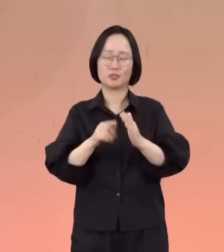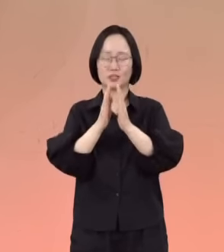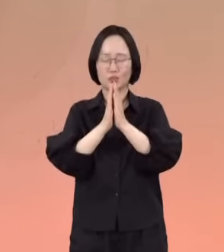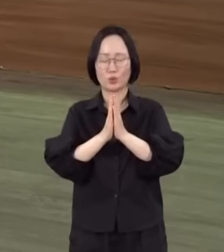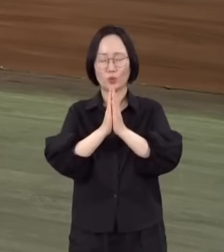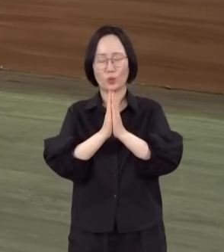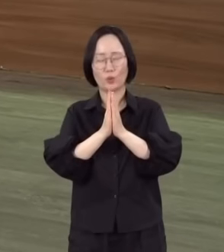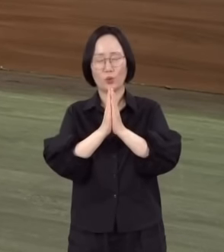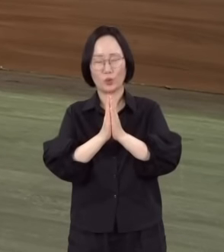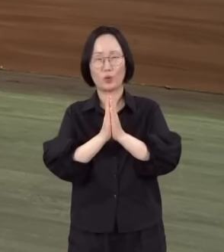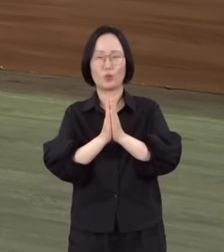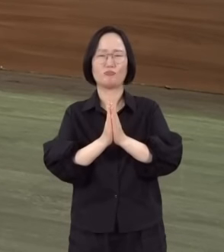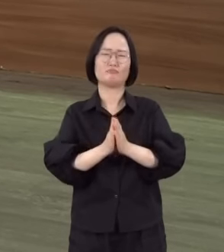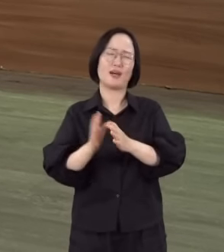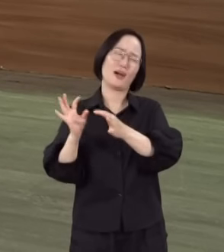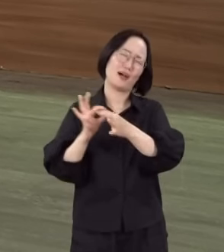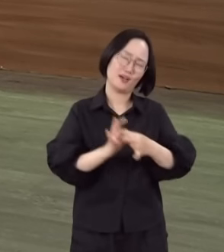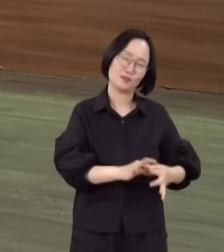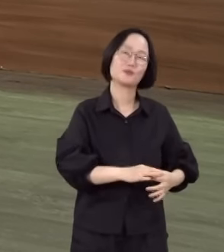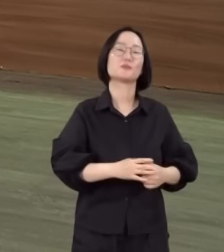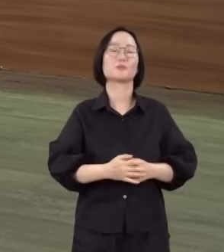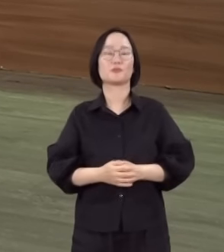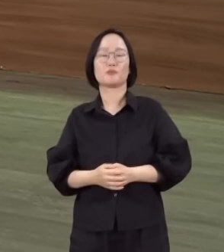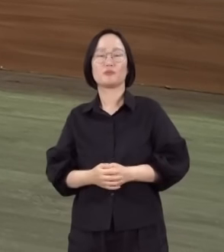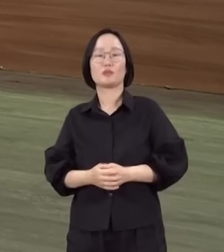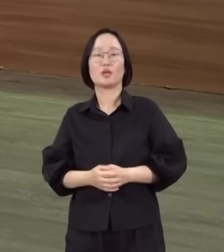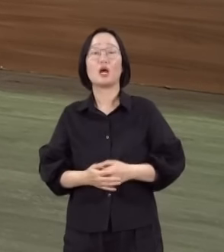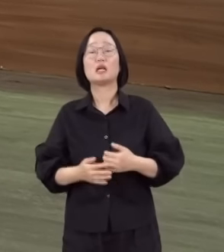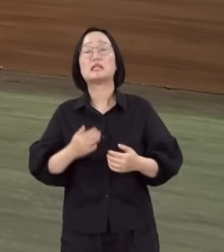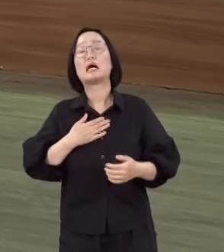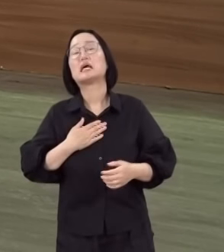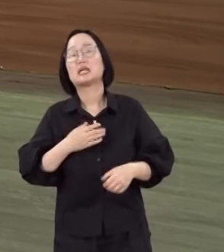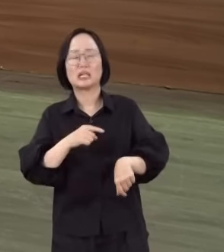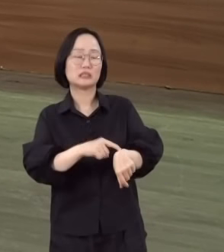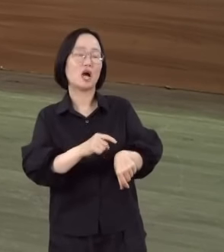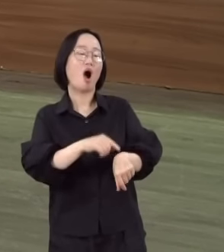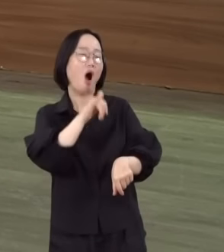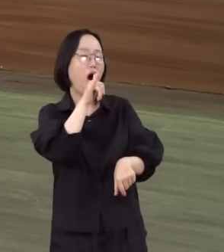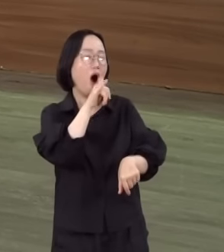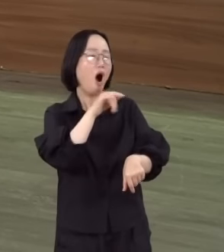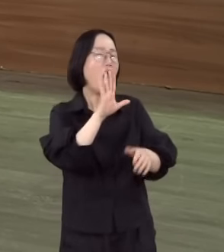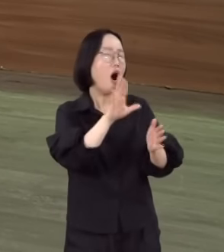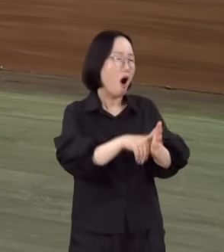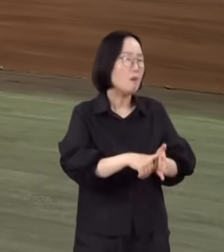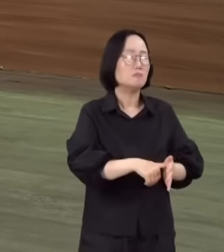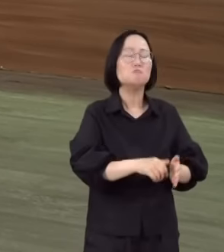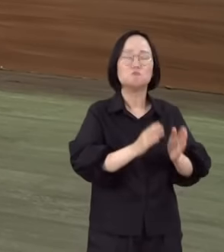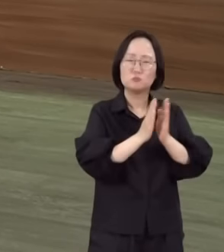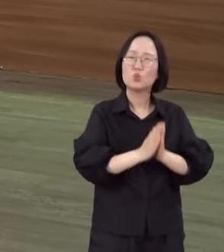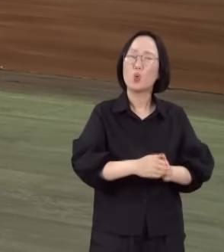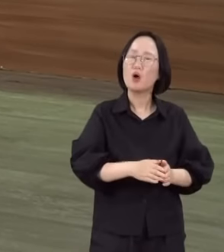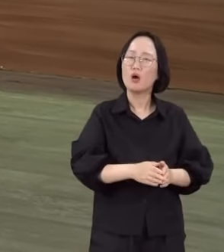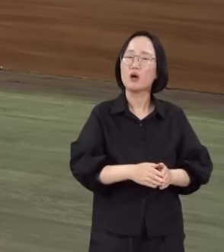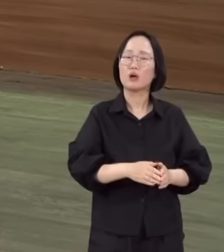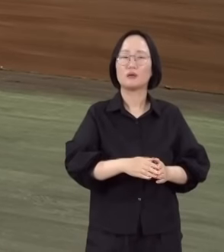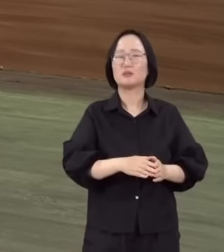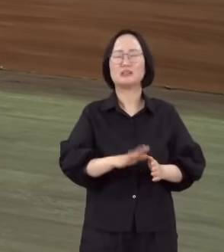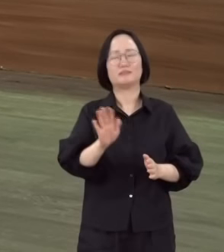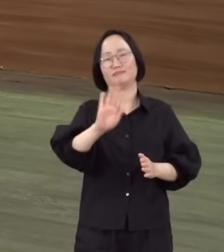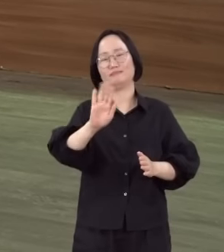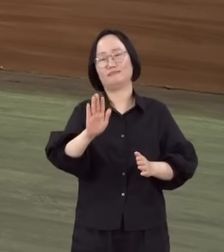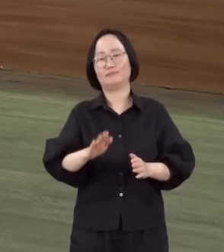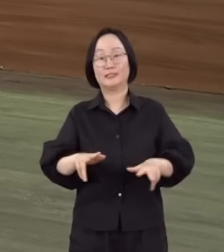해요 따로 기도할 시간을 내서 내가 기도해야 되겠다 하면 기도가 잘 안 되더라고요 너무 바쁘다 보니까